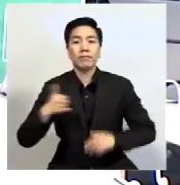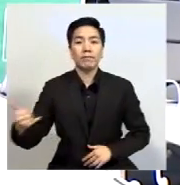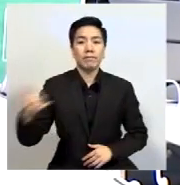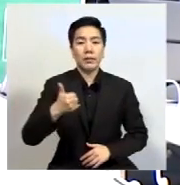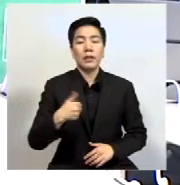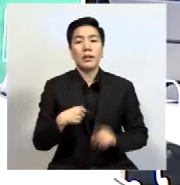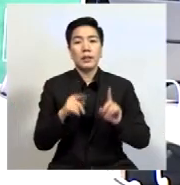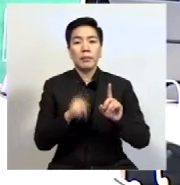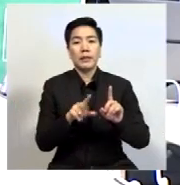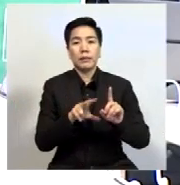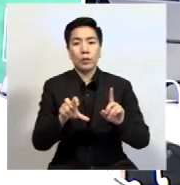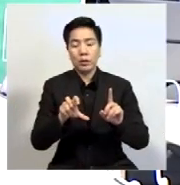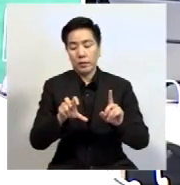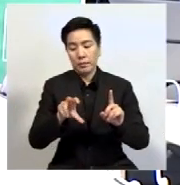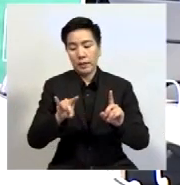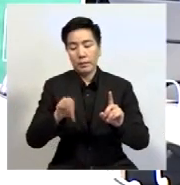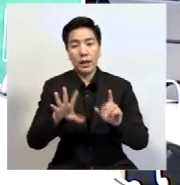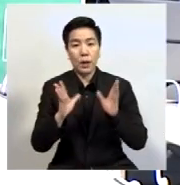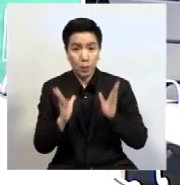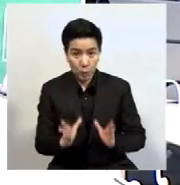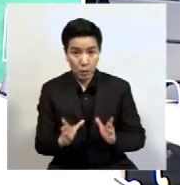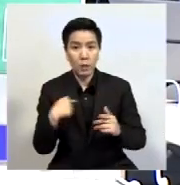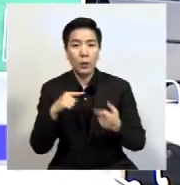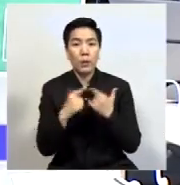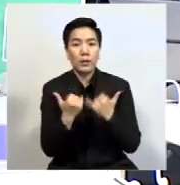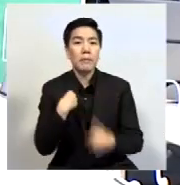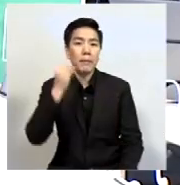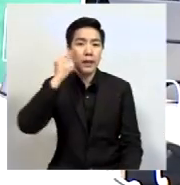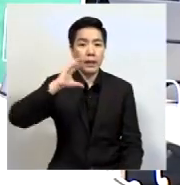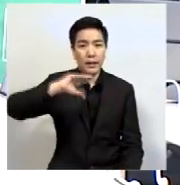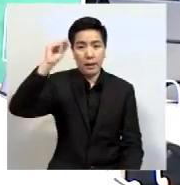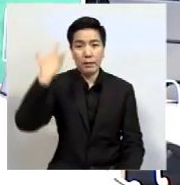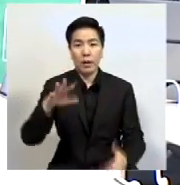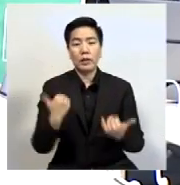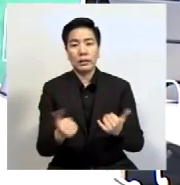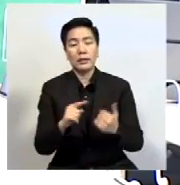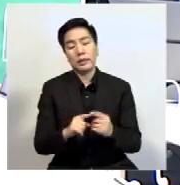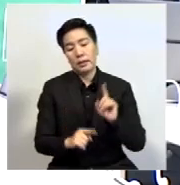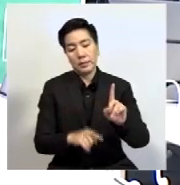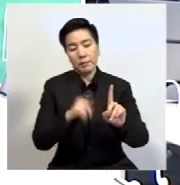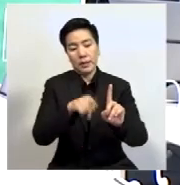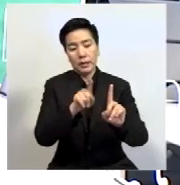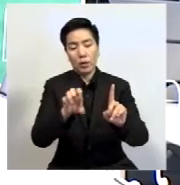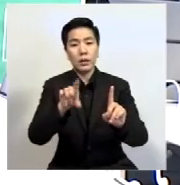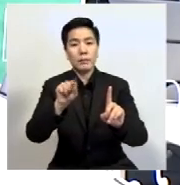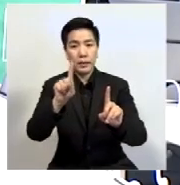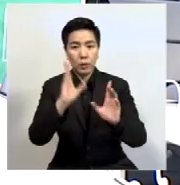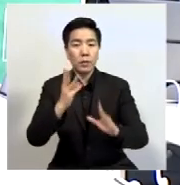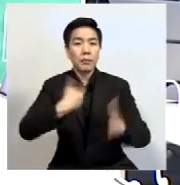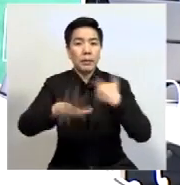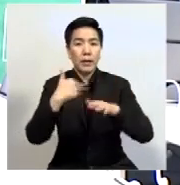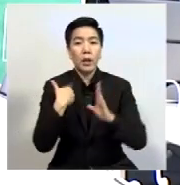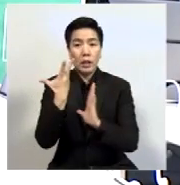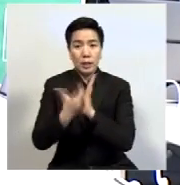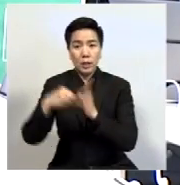าล 1,385 รายขณะนี้เราให้กลับบ้านแล้วเป็นส่วนใหญ่คือ 1,121 รายนะครับยังอยู่ที่โรงพย